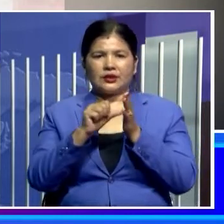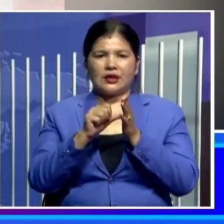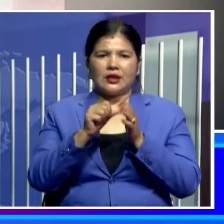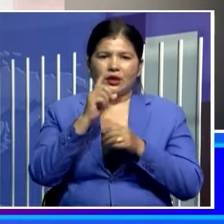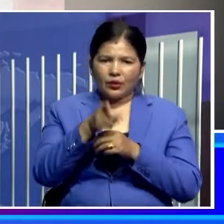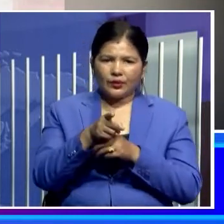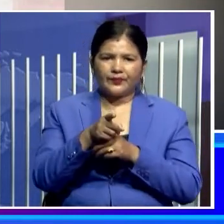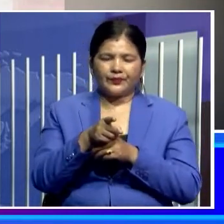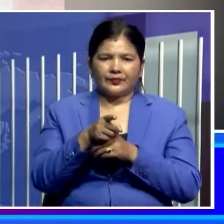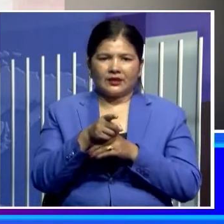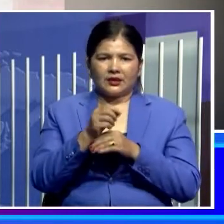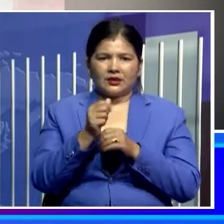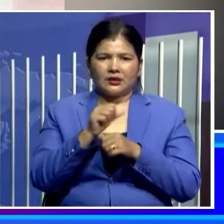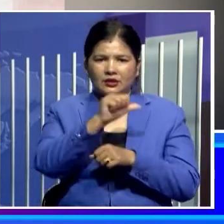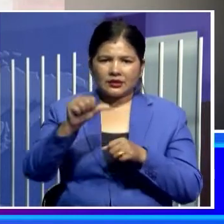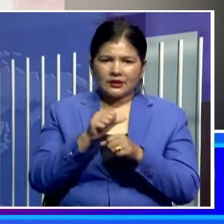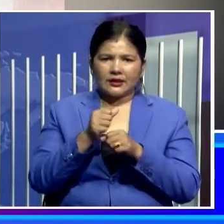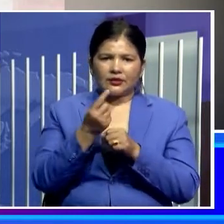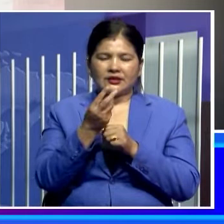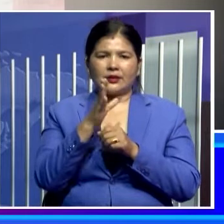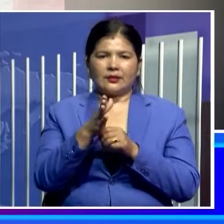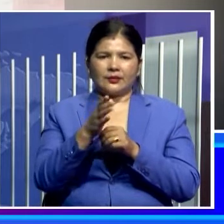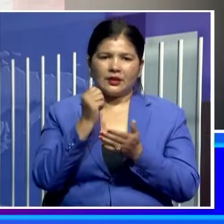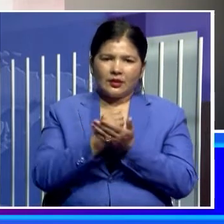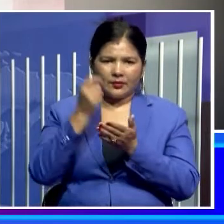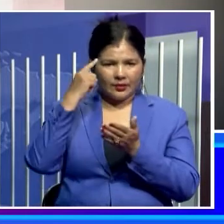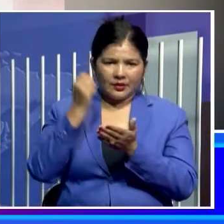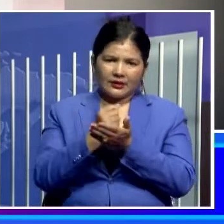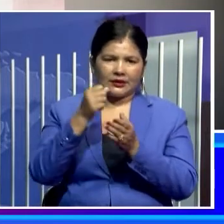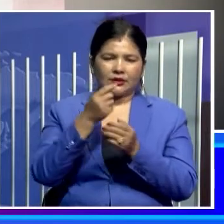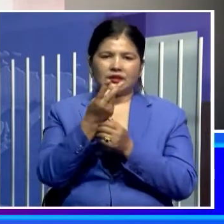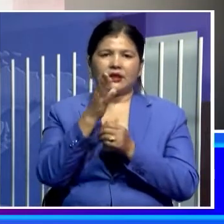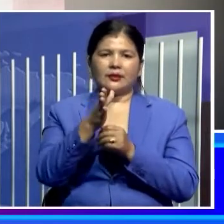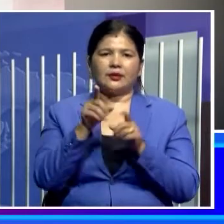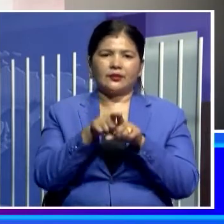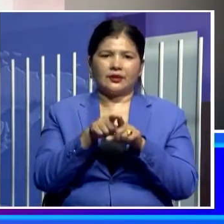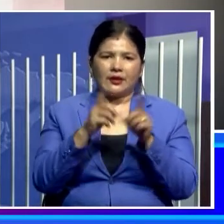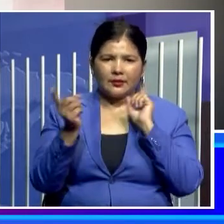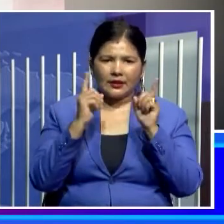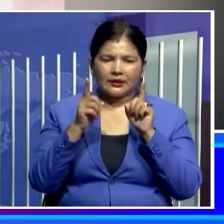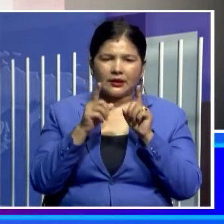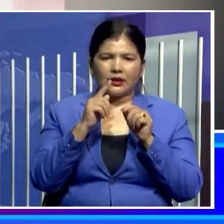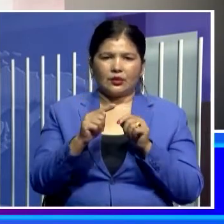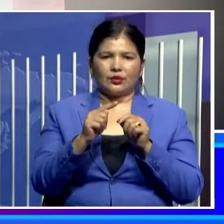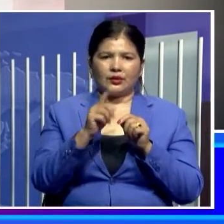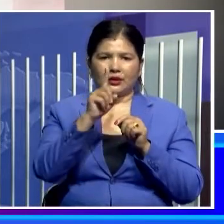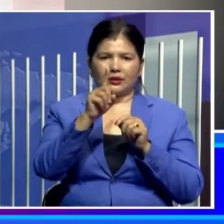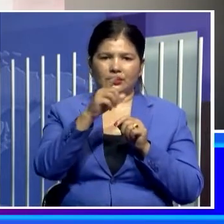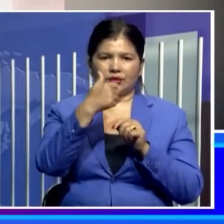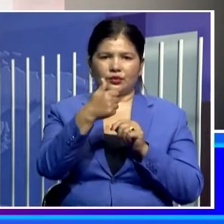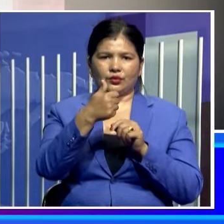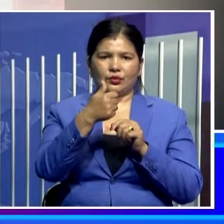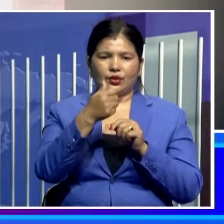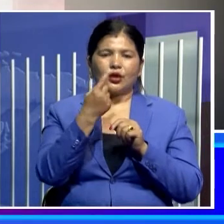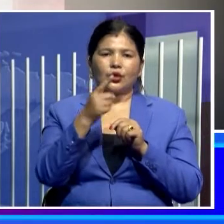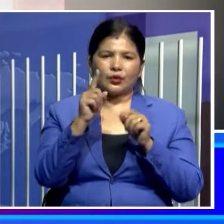पर्दछ, जनसङ्ख्याको हिसाबले पनि, मतदाताको हिसाबले पनि र पालिकाको हिसाबले पनि। यहाँ 16 पालिका